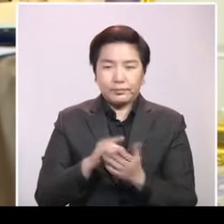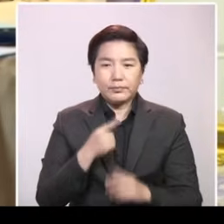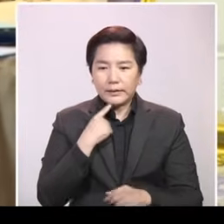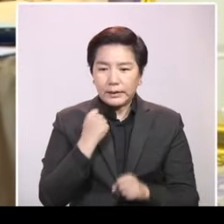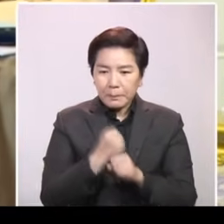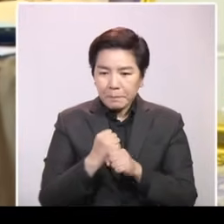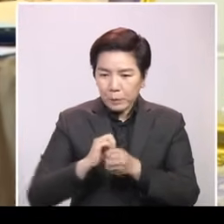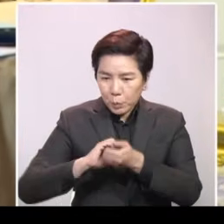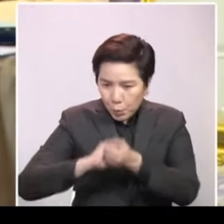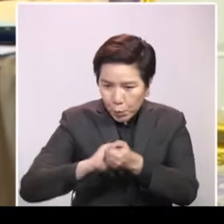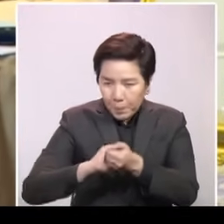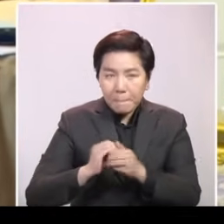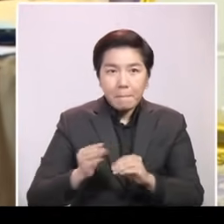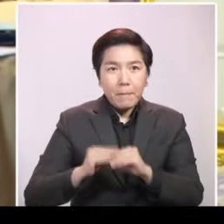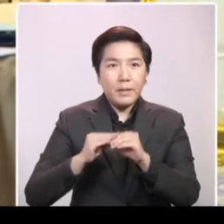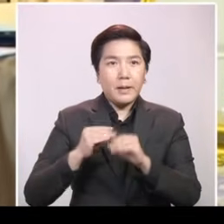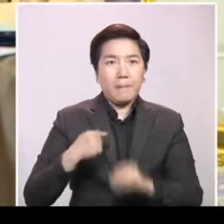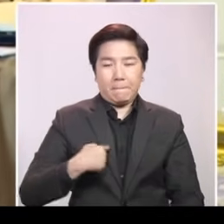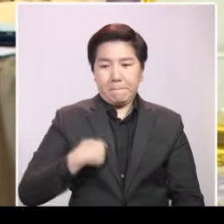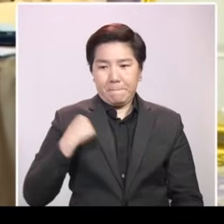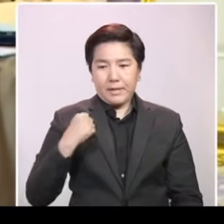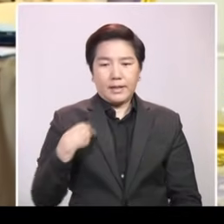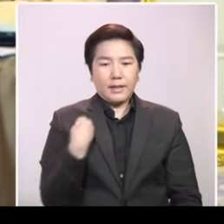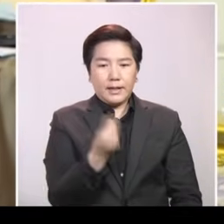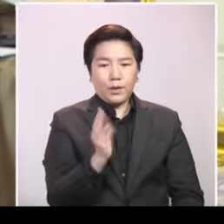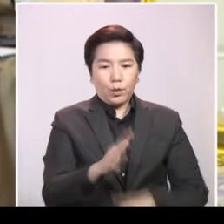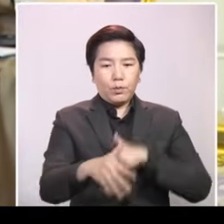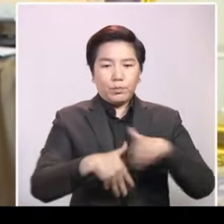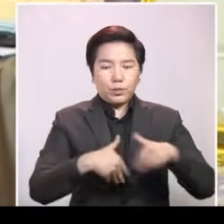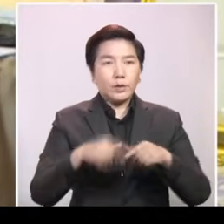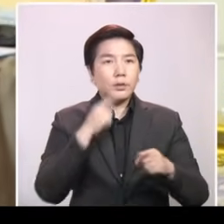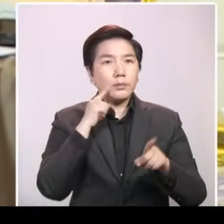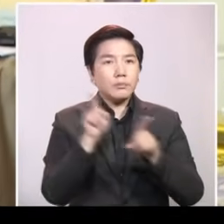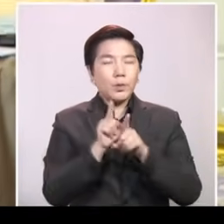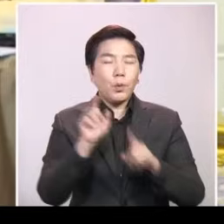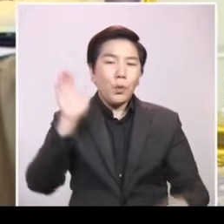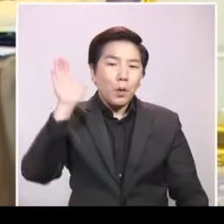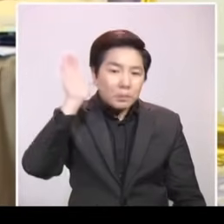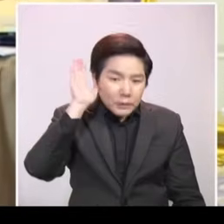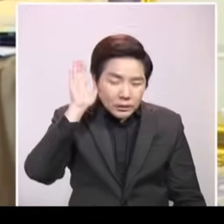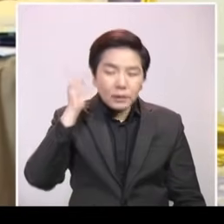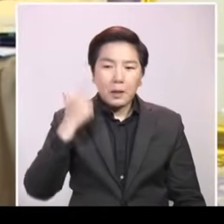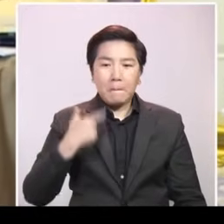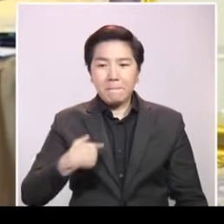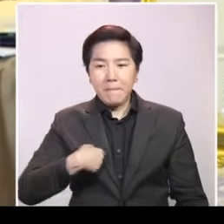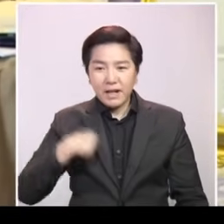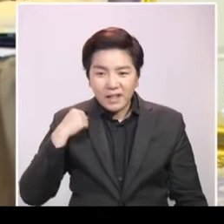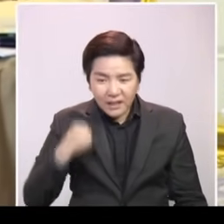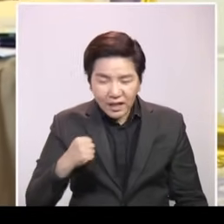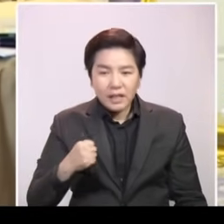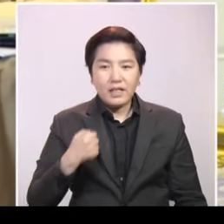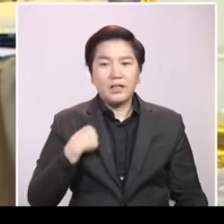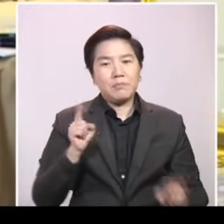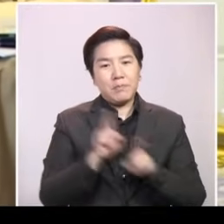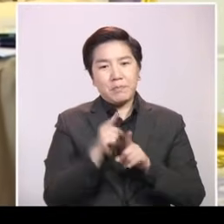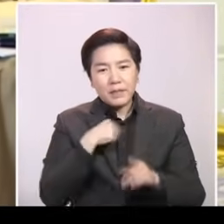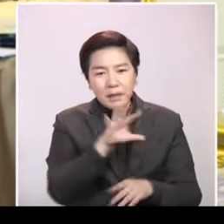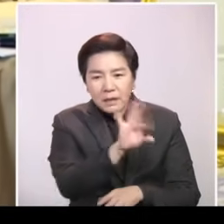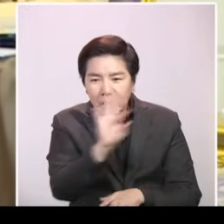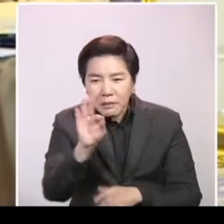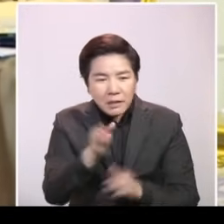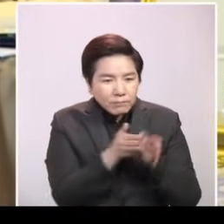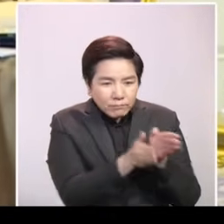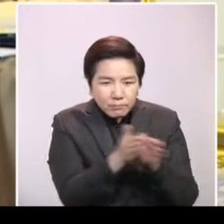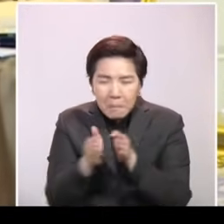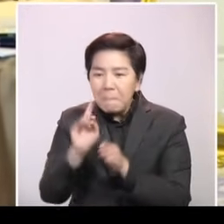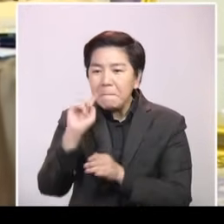เยอะขึ้นนะคะเพื่อสร้างความมั่นใจให้กับประชาชนด้วยสร้างสร้างสร้าง Trustสร้าง confidenceด้วยแล้วก็สร้าง opportunityใหม่ๆให้กับประชาชน